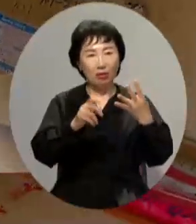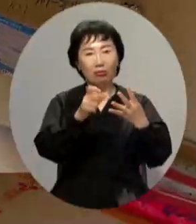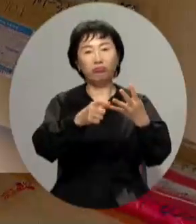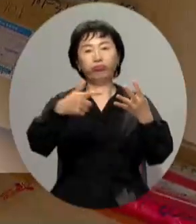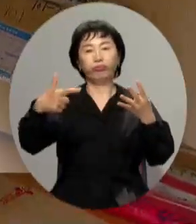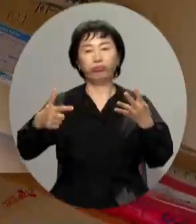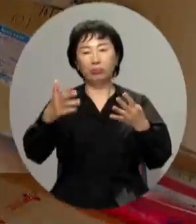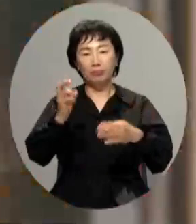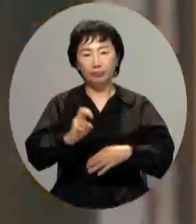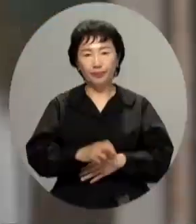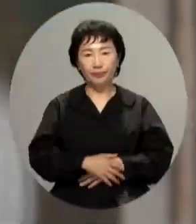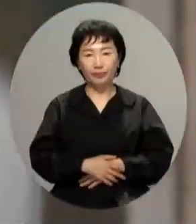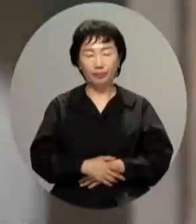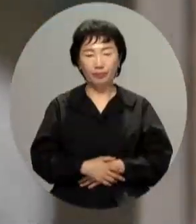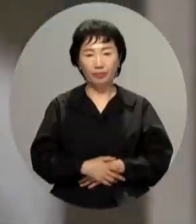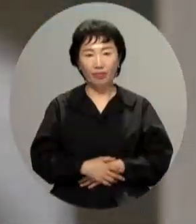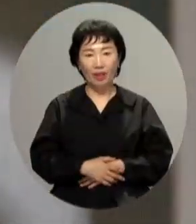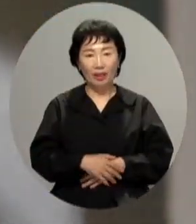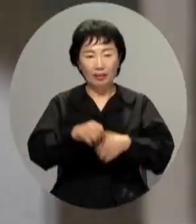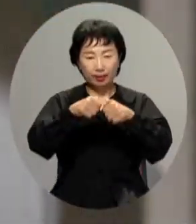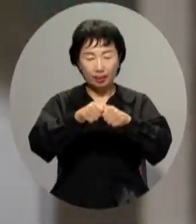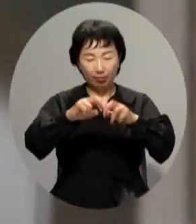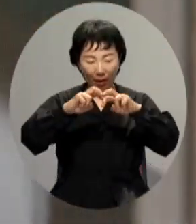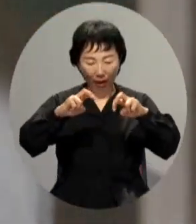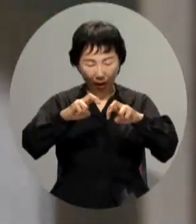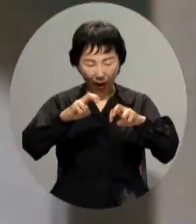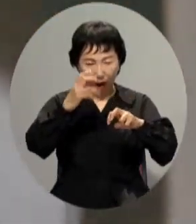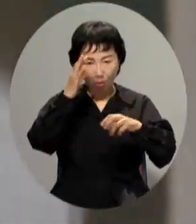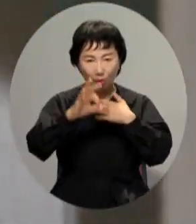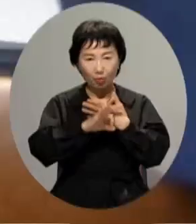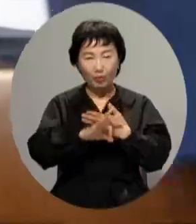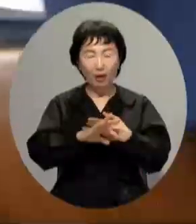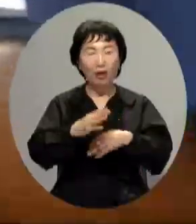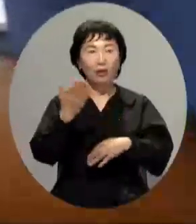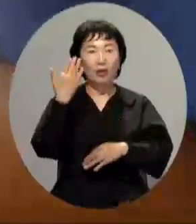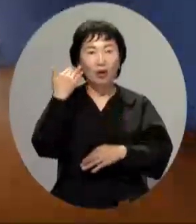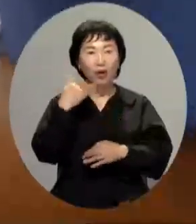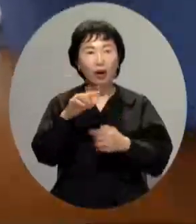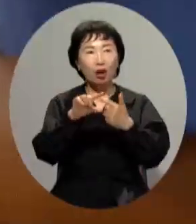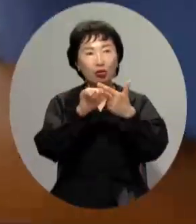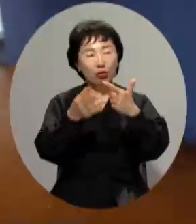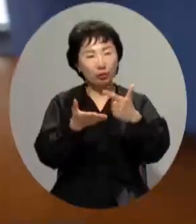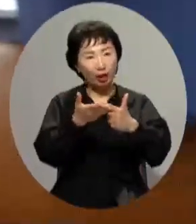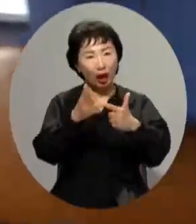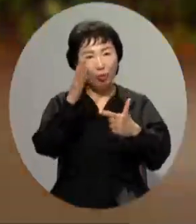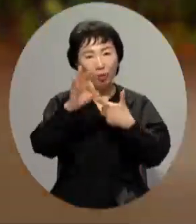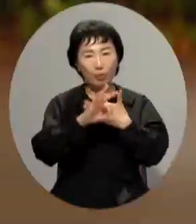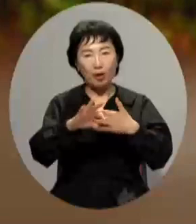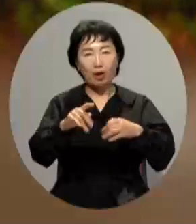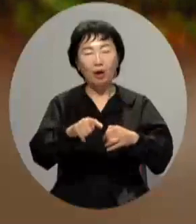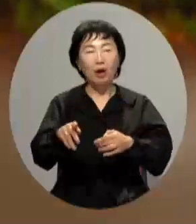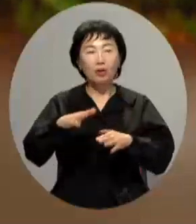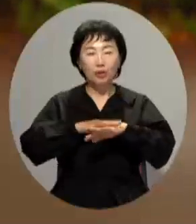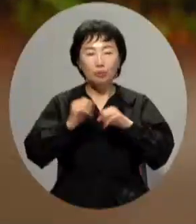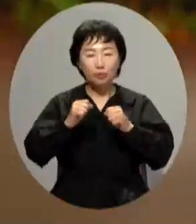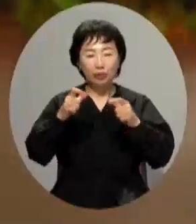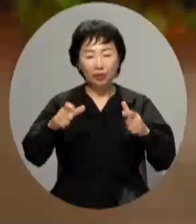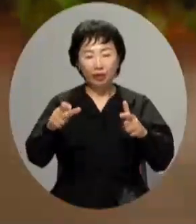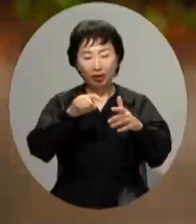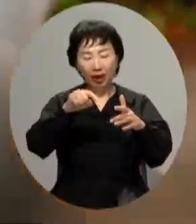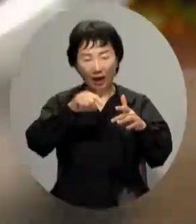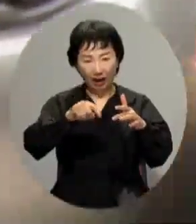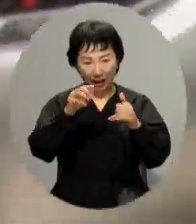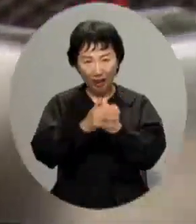늘었습니다. 세부 자료가 제공된 지난해 상반기를 보면 도내 청소경비 관련 단순